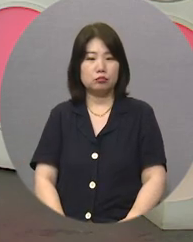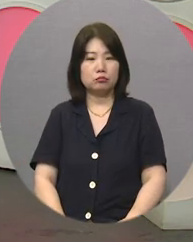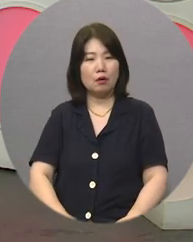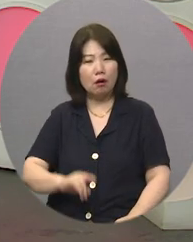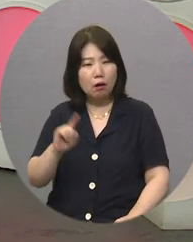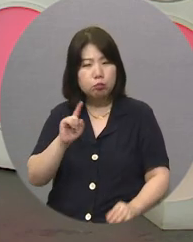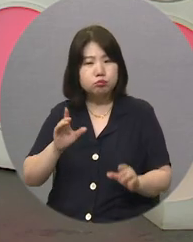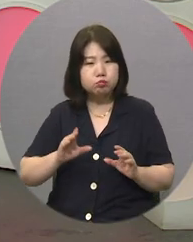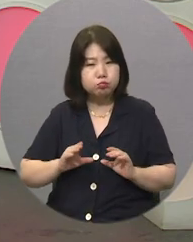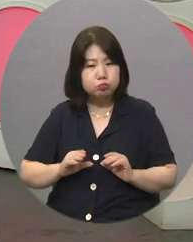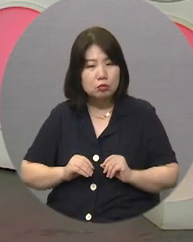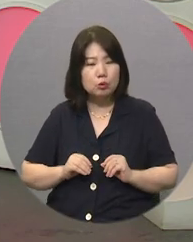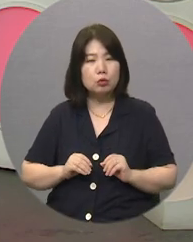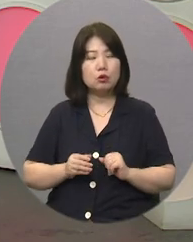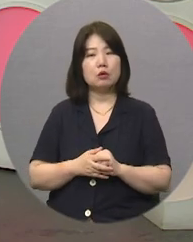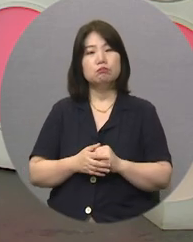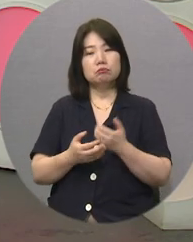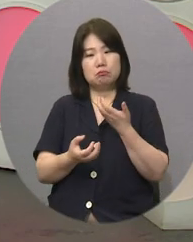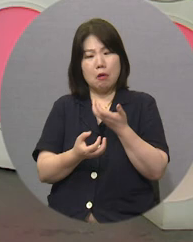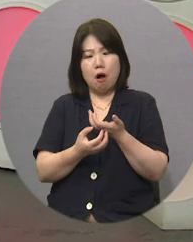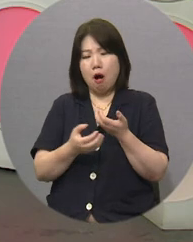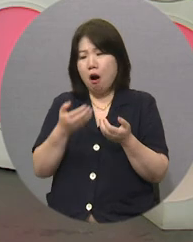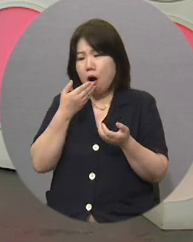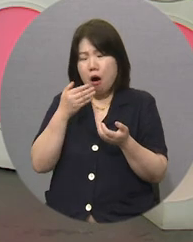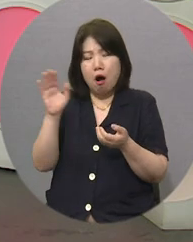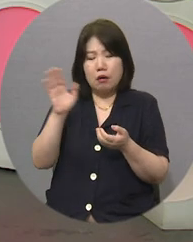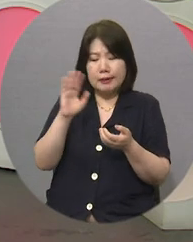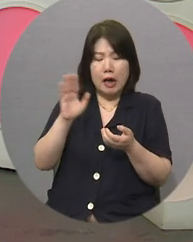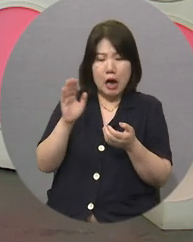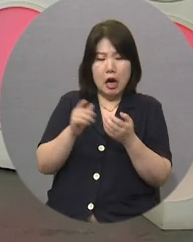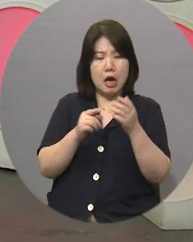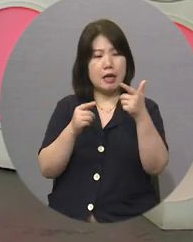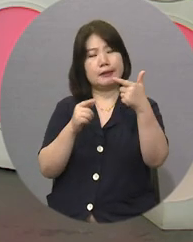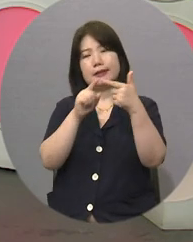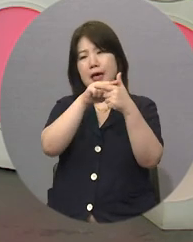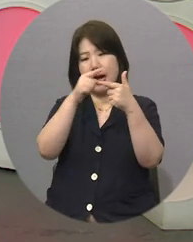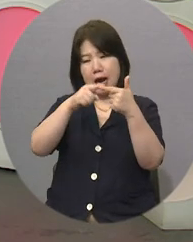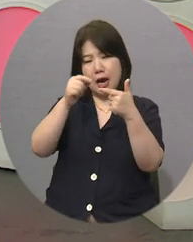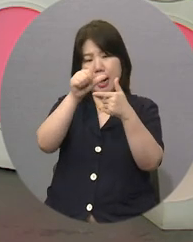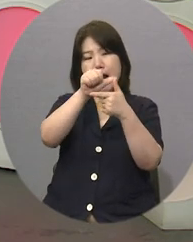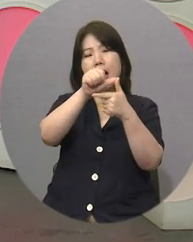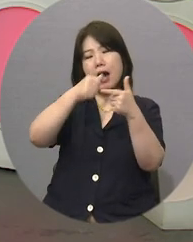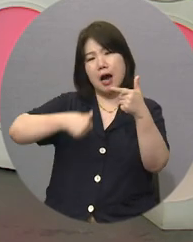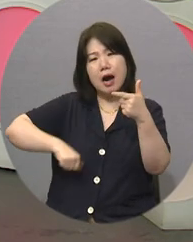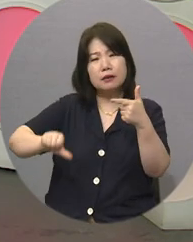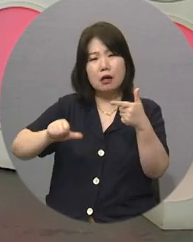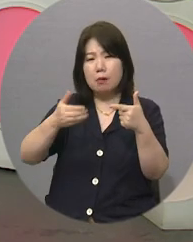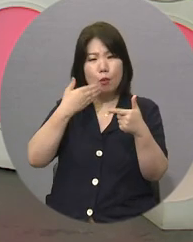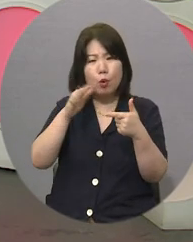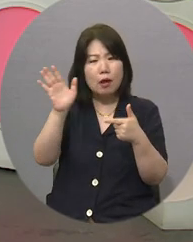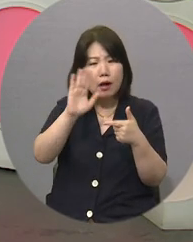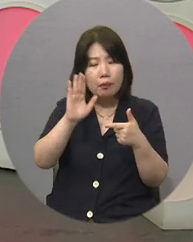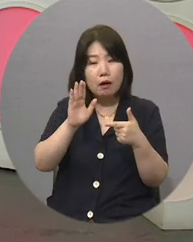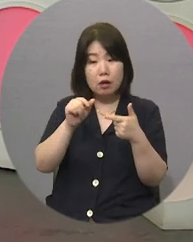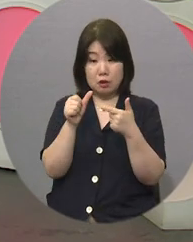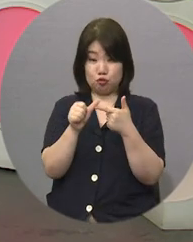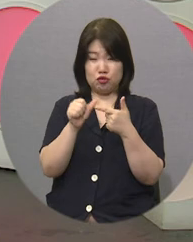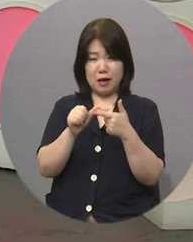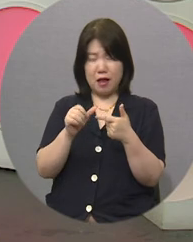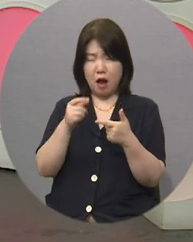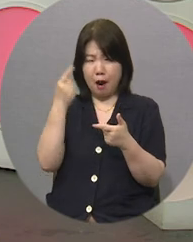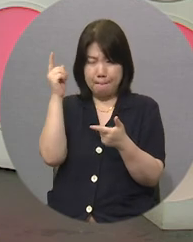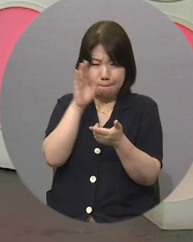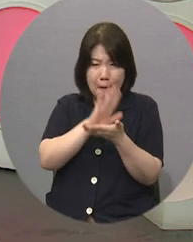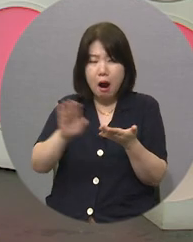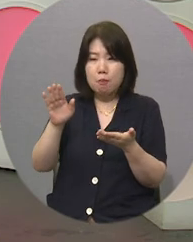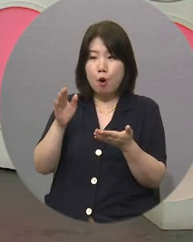아무리 배고파도 밥을 입에 꾹 물고 넘기지 않는 첫째, 다 먹었다며 심심하다고